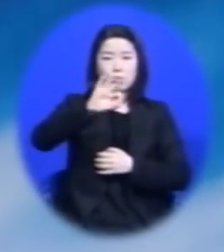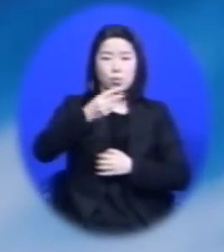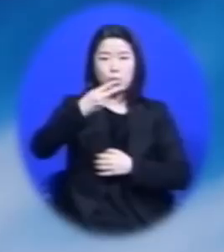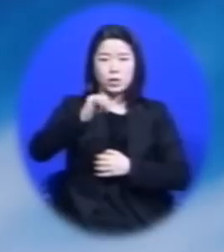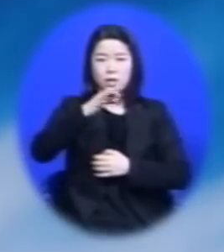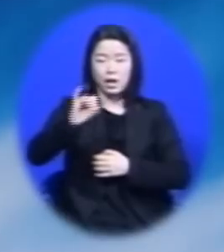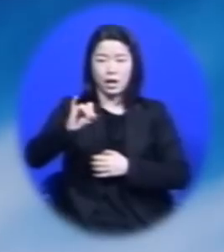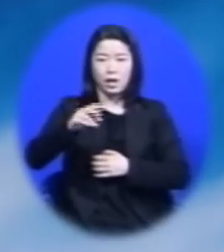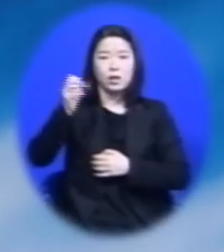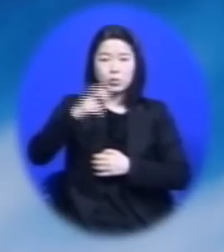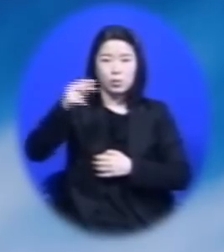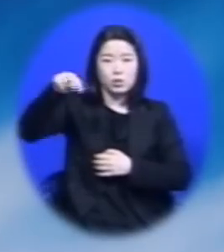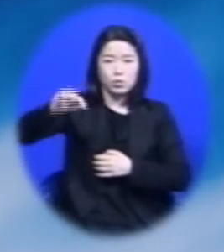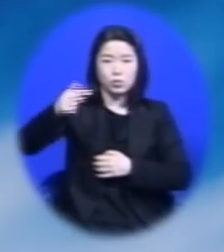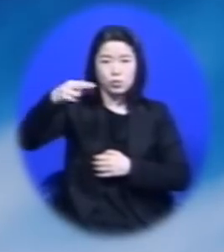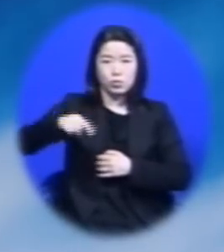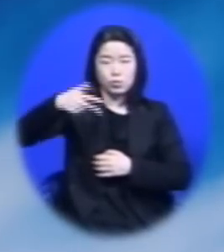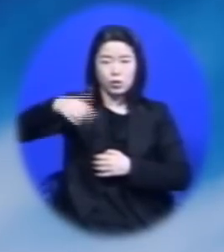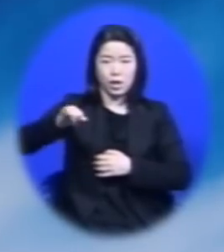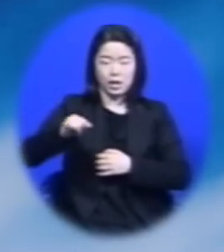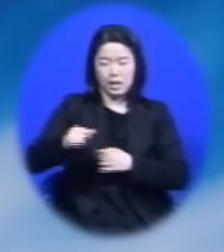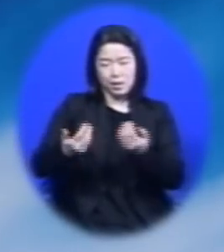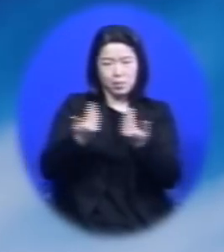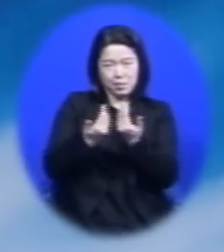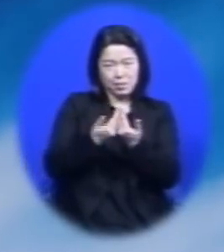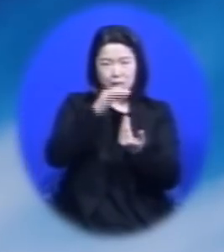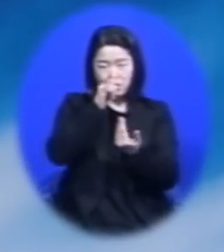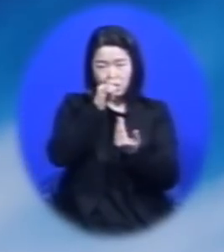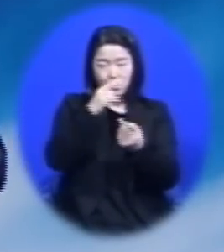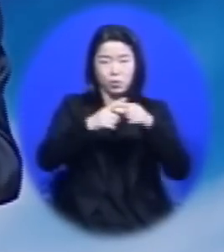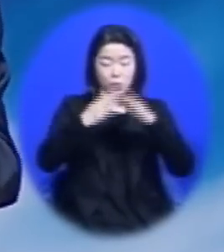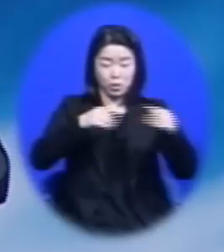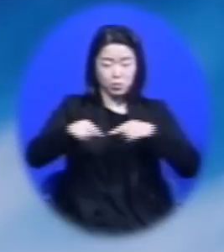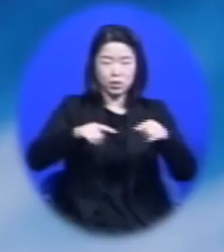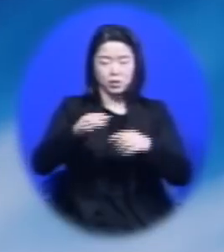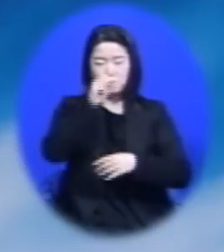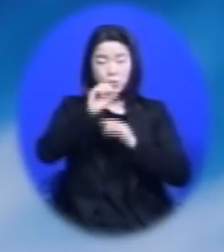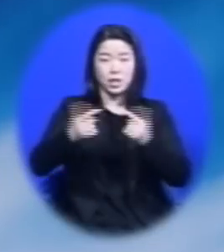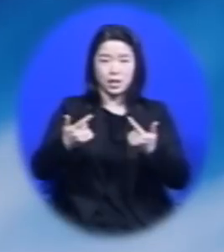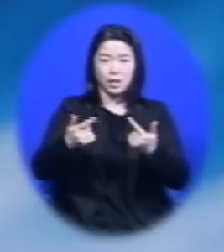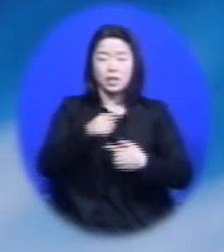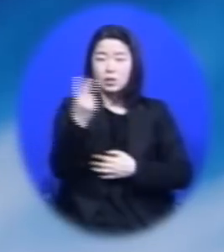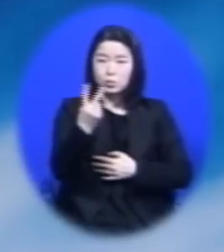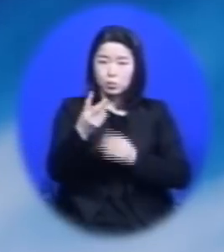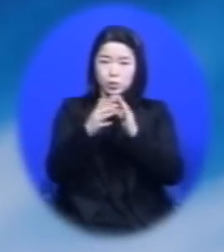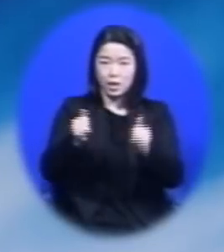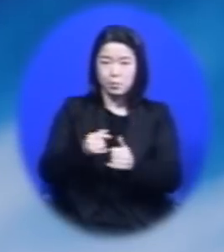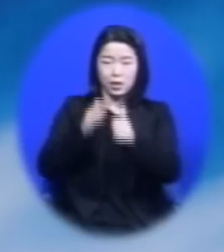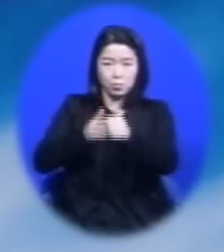사람이 너무나 사이가 안 좋았어요 교회 지도자들 사도 바울이 유오디아와 순두게 권합니다